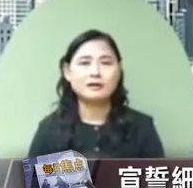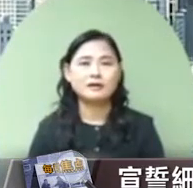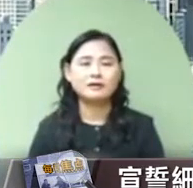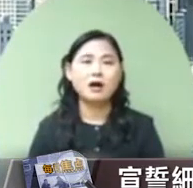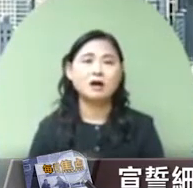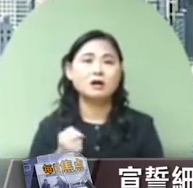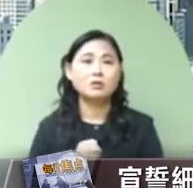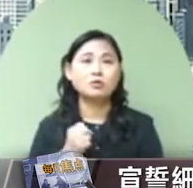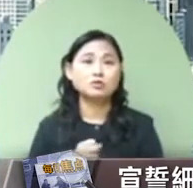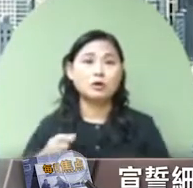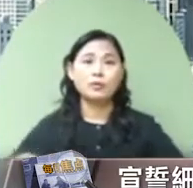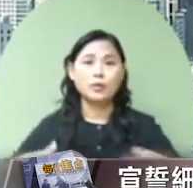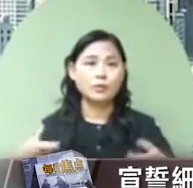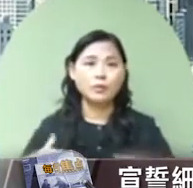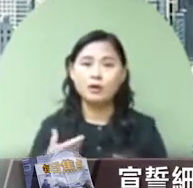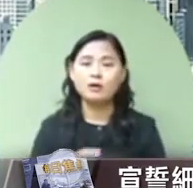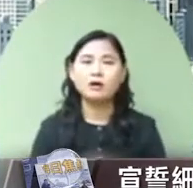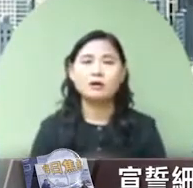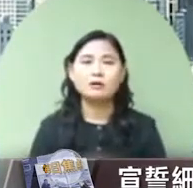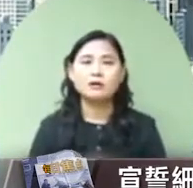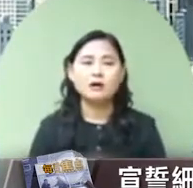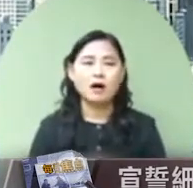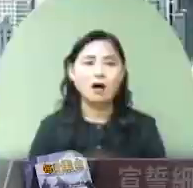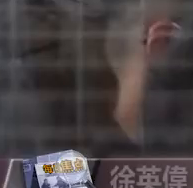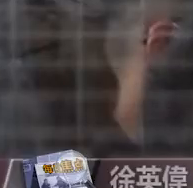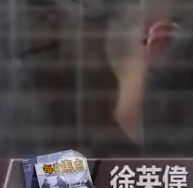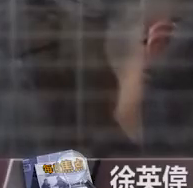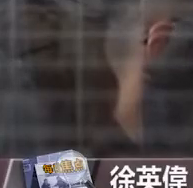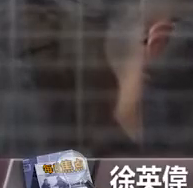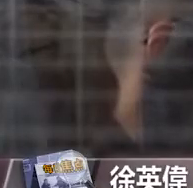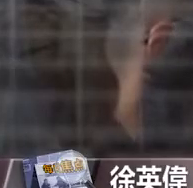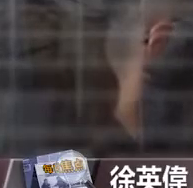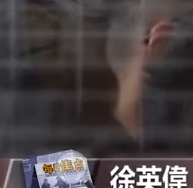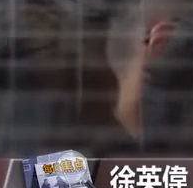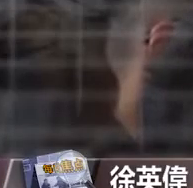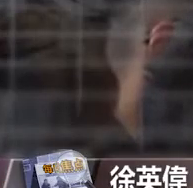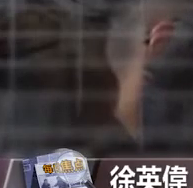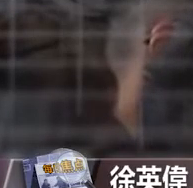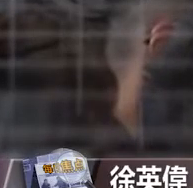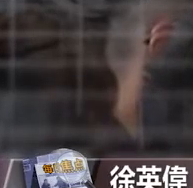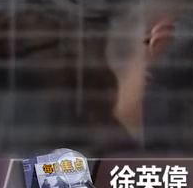工作的開支呢，當然這些是不會是獲得償還啦。 徐英偉認